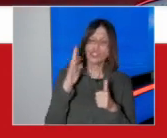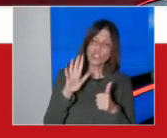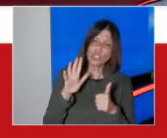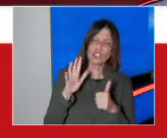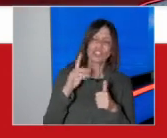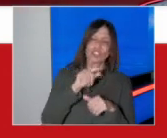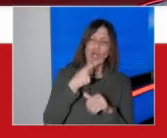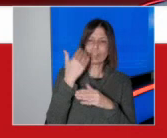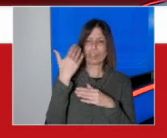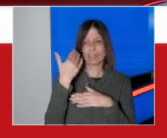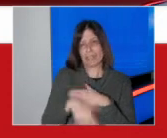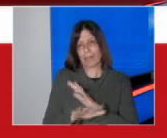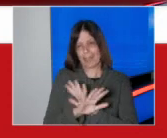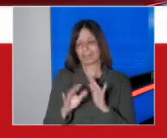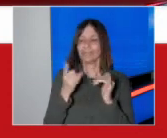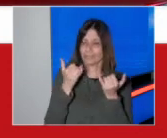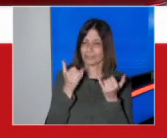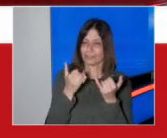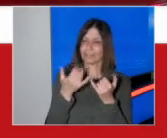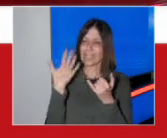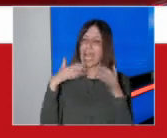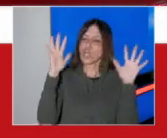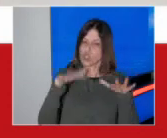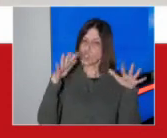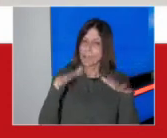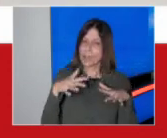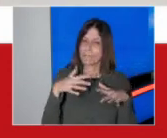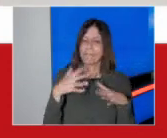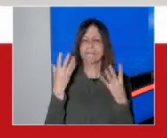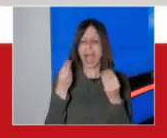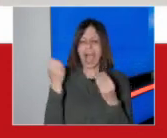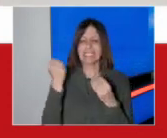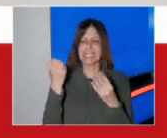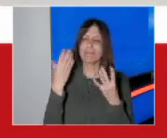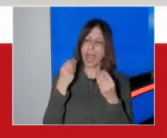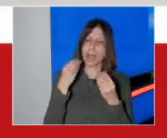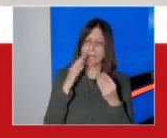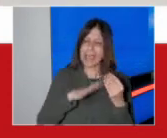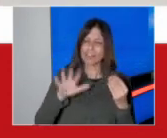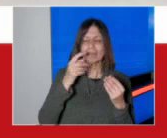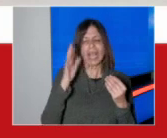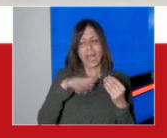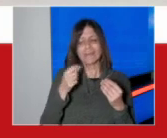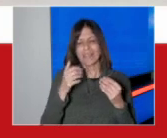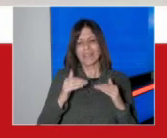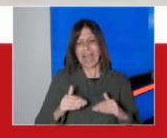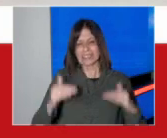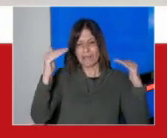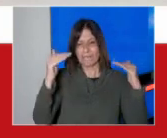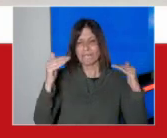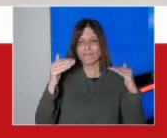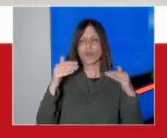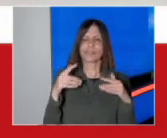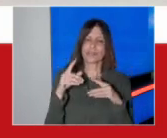ונגמר. נכון, כן. אז היו היום גשמים חזקים בהרבה אזורים, גם הצפות קצת ראינו, ברד, צופות